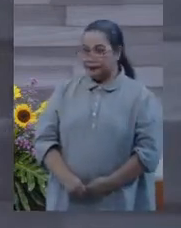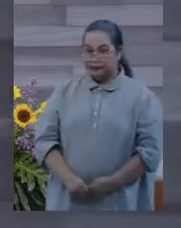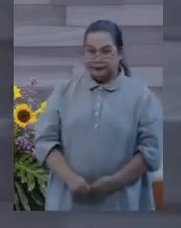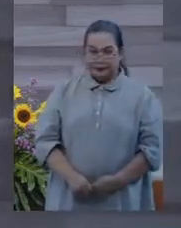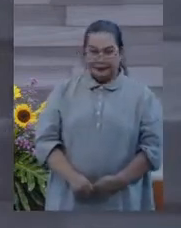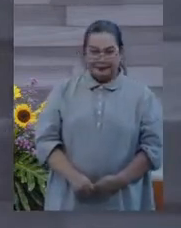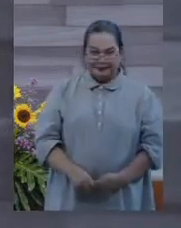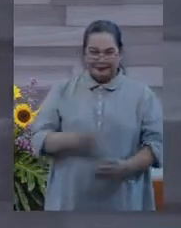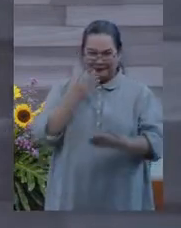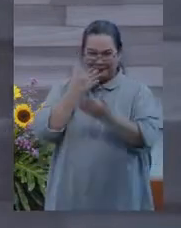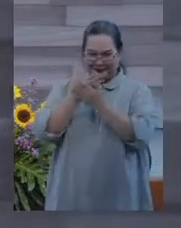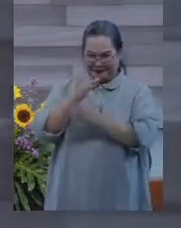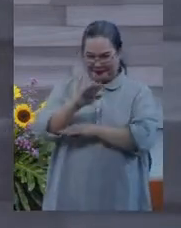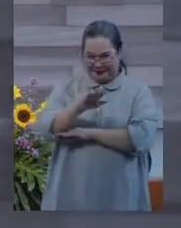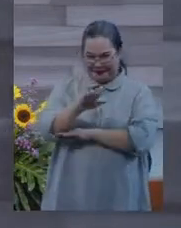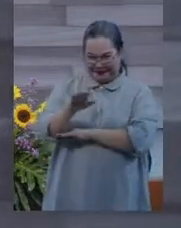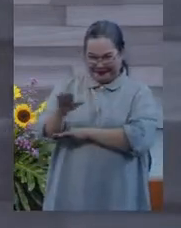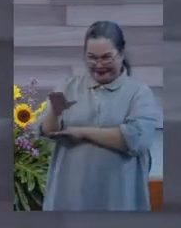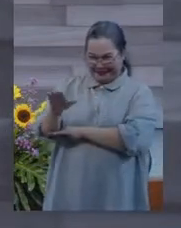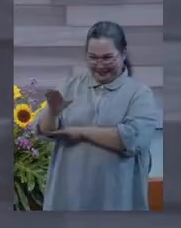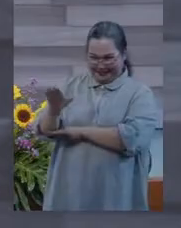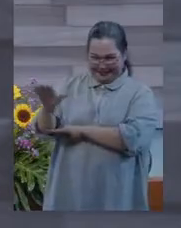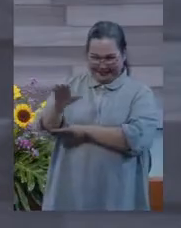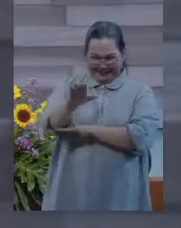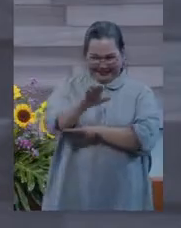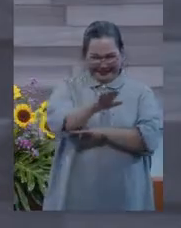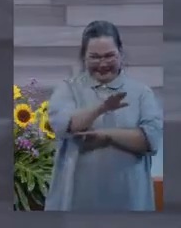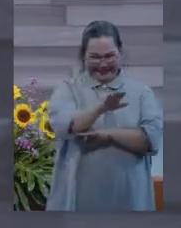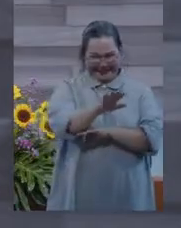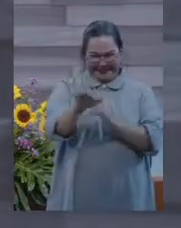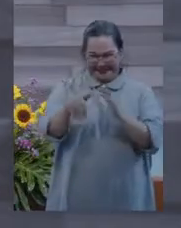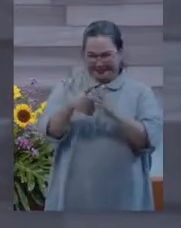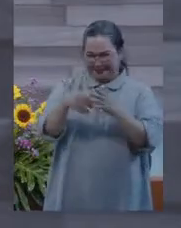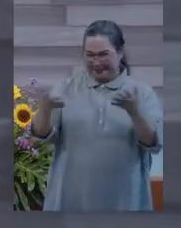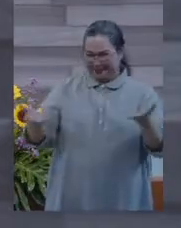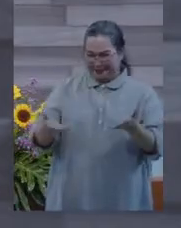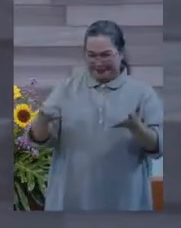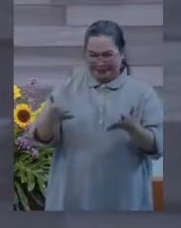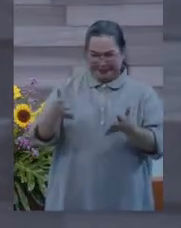Isang magandang hapon sa lahat ng nakikinig dito sa Auditorium B.